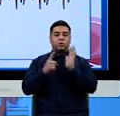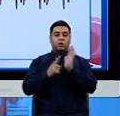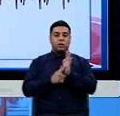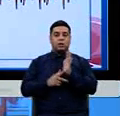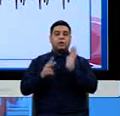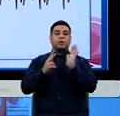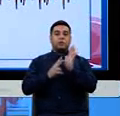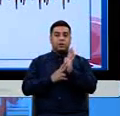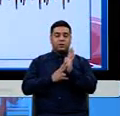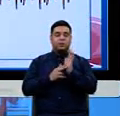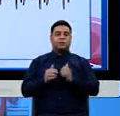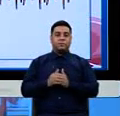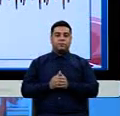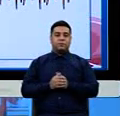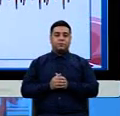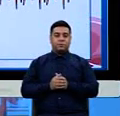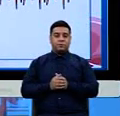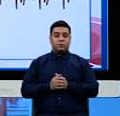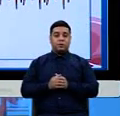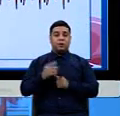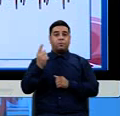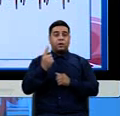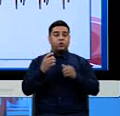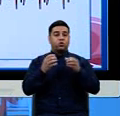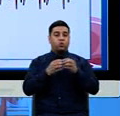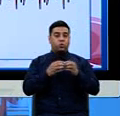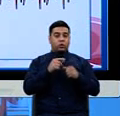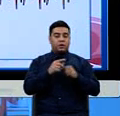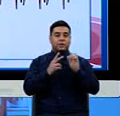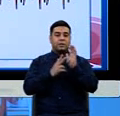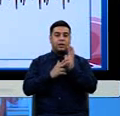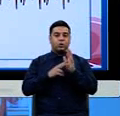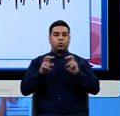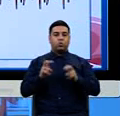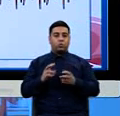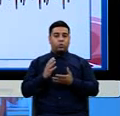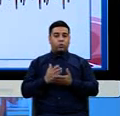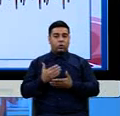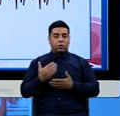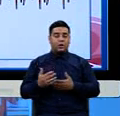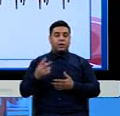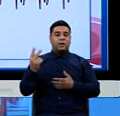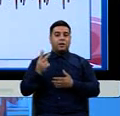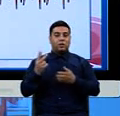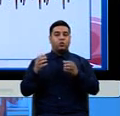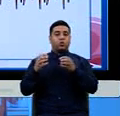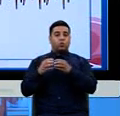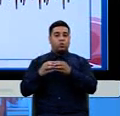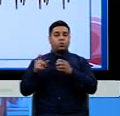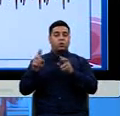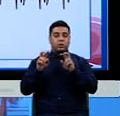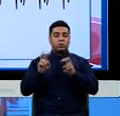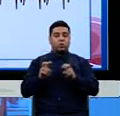5, 6, 7, 8. Birinchi guruhda 8 ta stul bor ekan. Endi ikkinchi